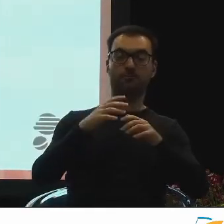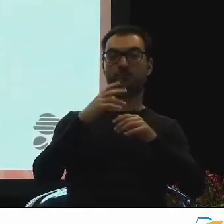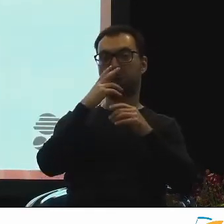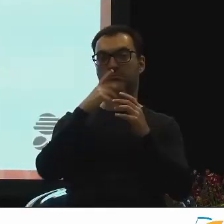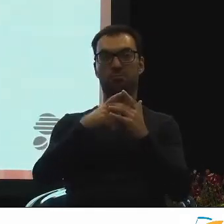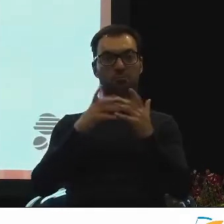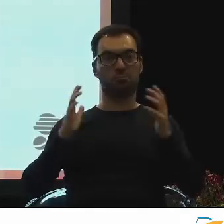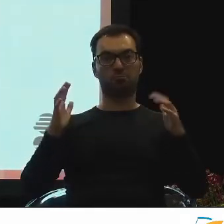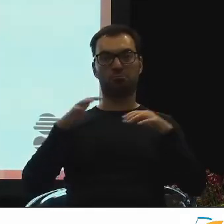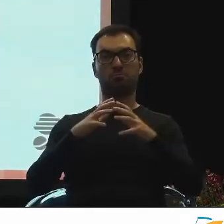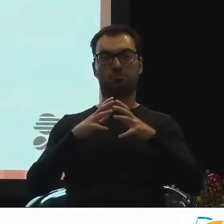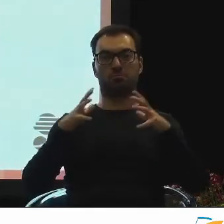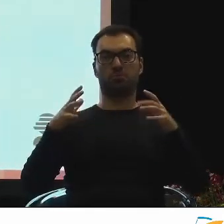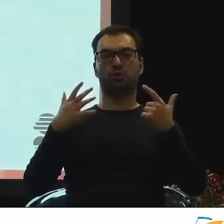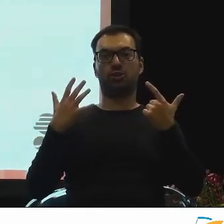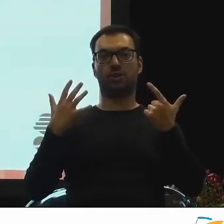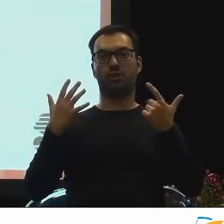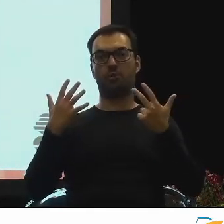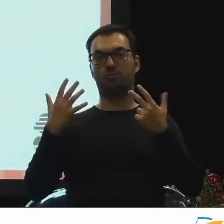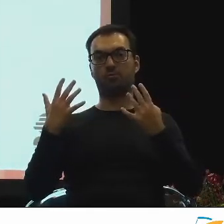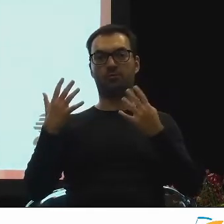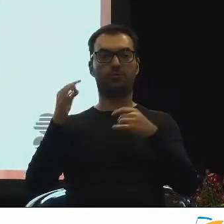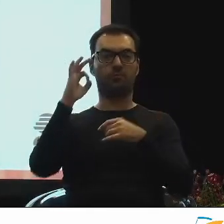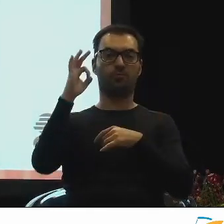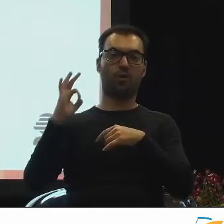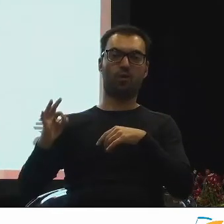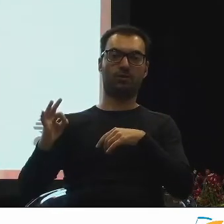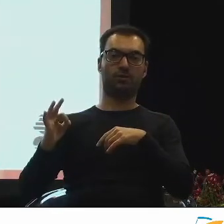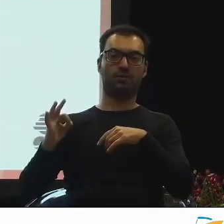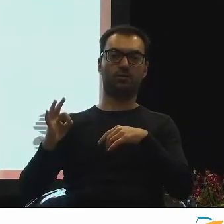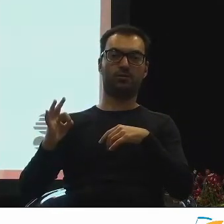jest skala już rzędu 7-8-9%